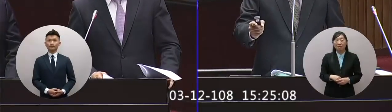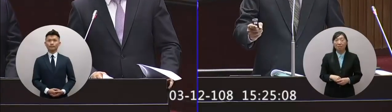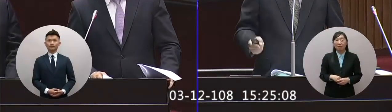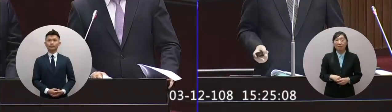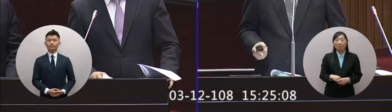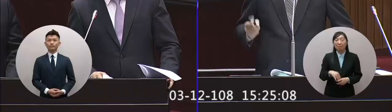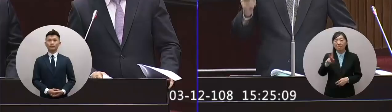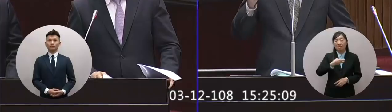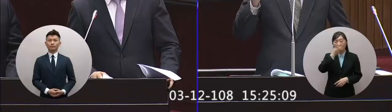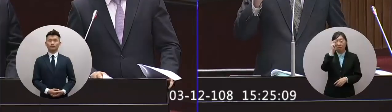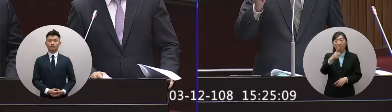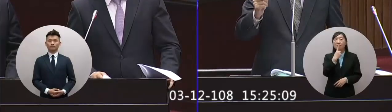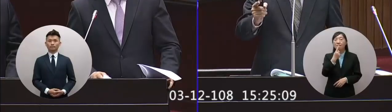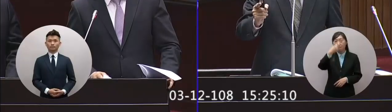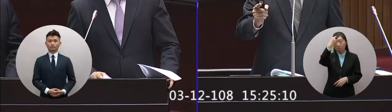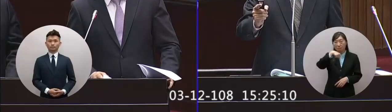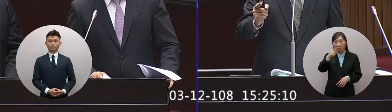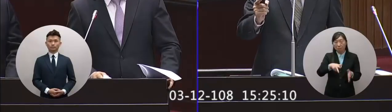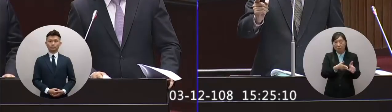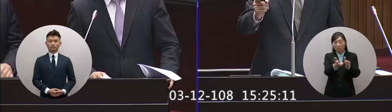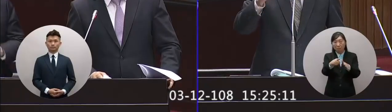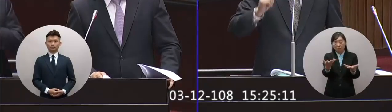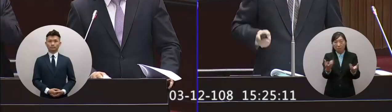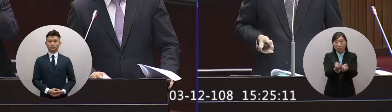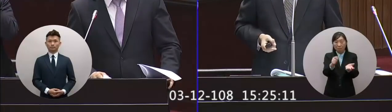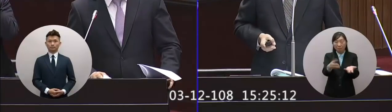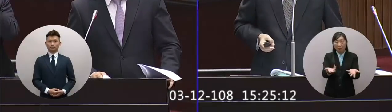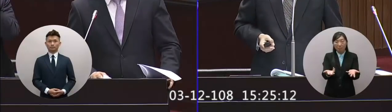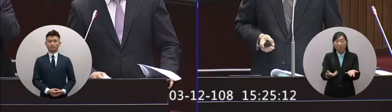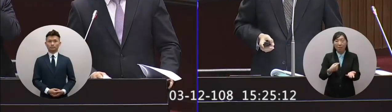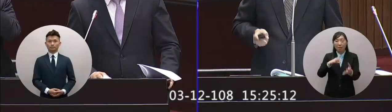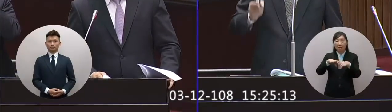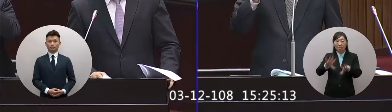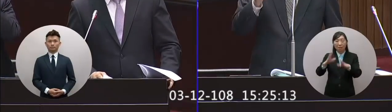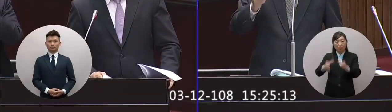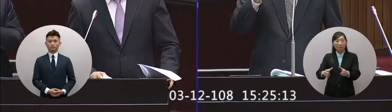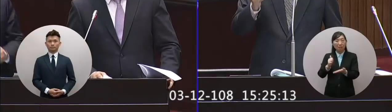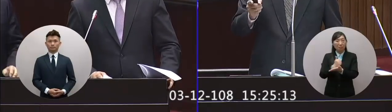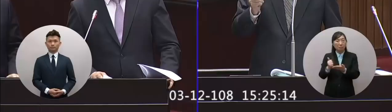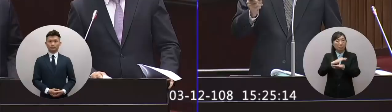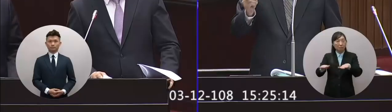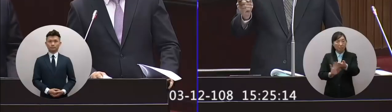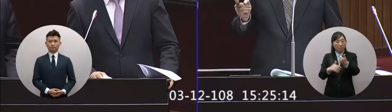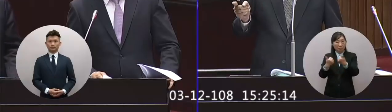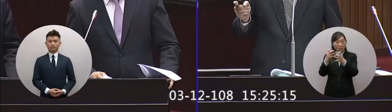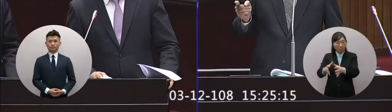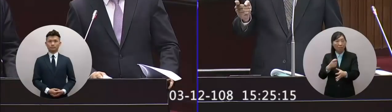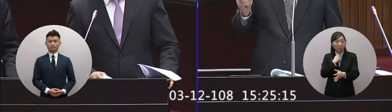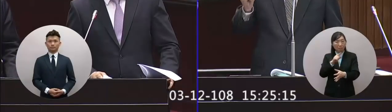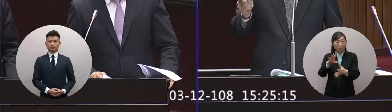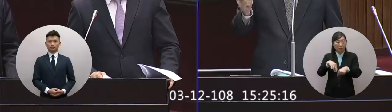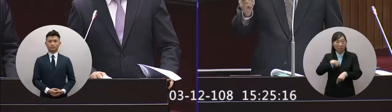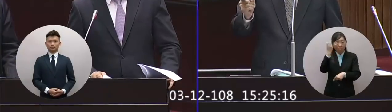然看到了普悠玛事件，要成立了运输安全委员会的话，其实在这个稽核机制里